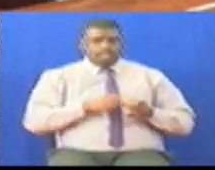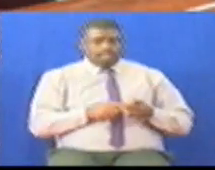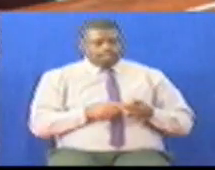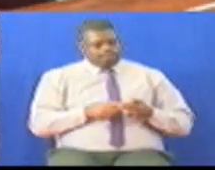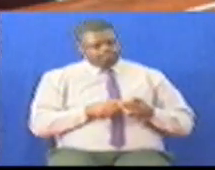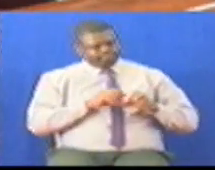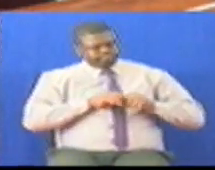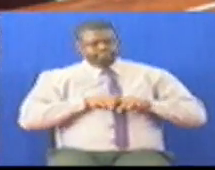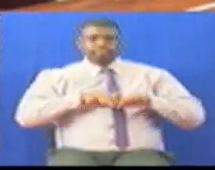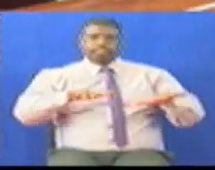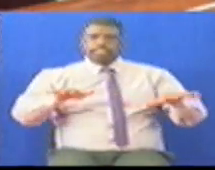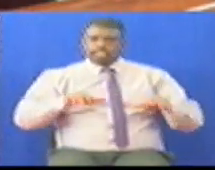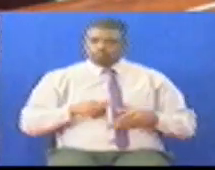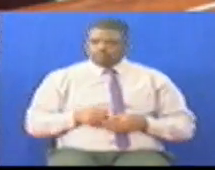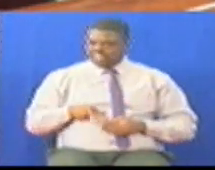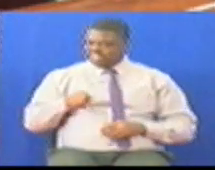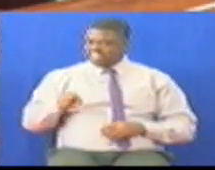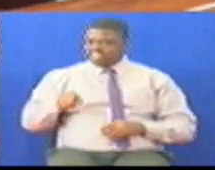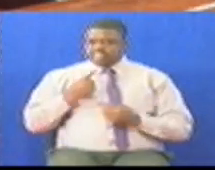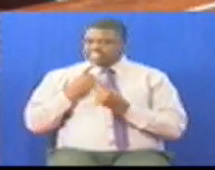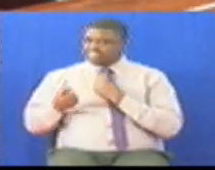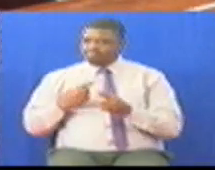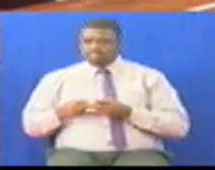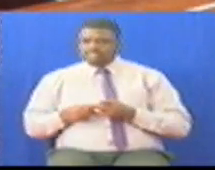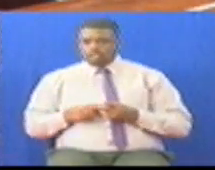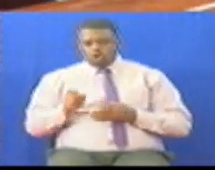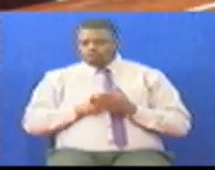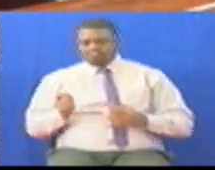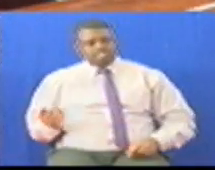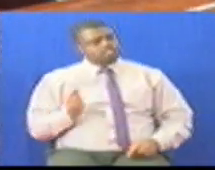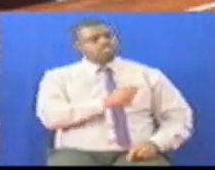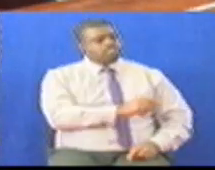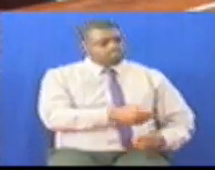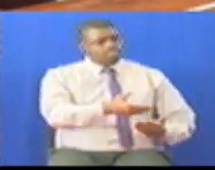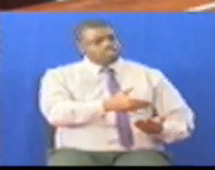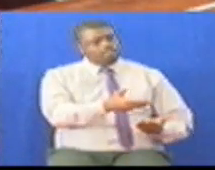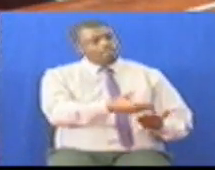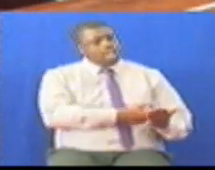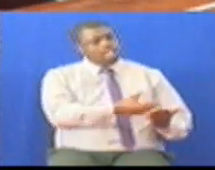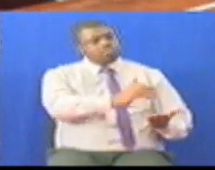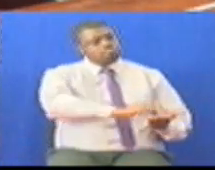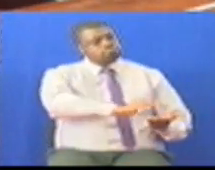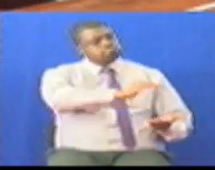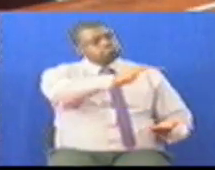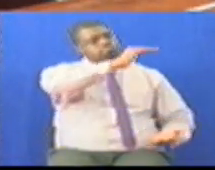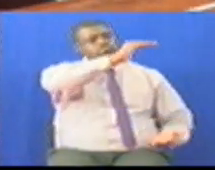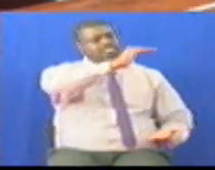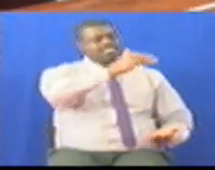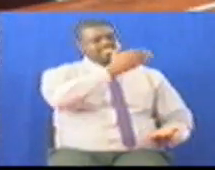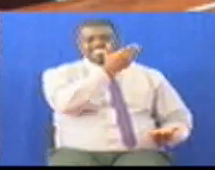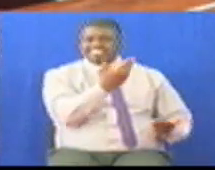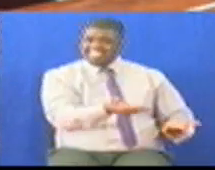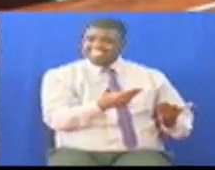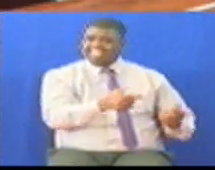kupitia mtandao. Kwa hiyo ile swala la kwamba unakwenda ofisini pale unakuta makaratasi mengi yamerundikana, wamerekebisha